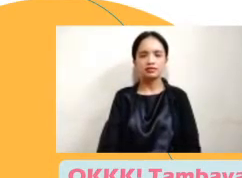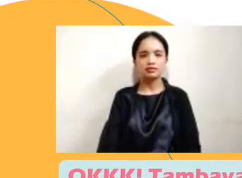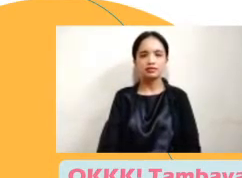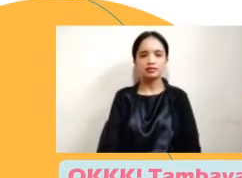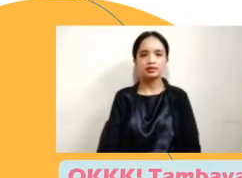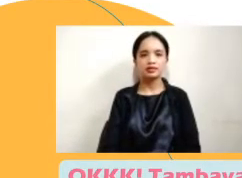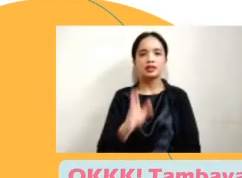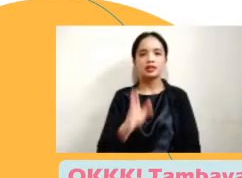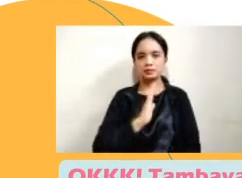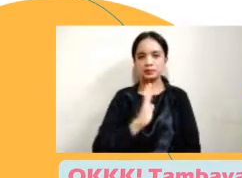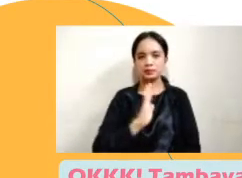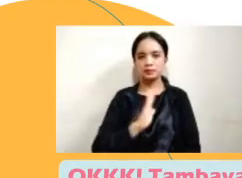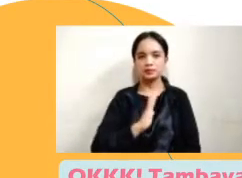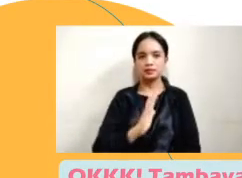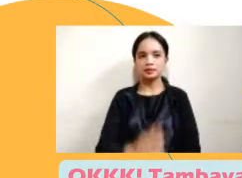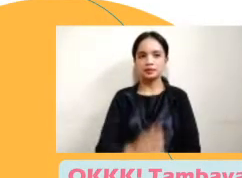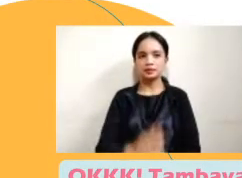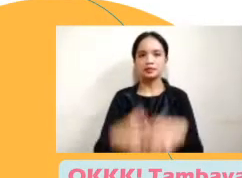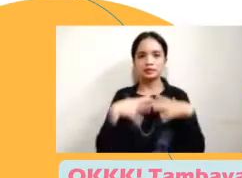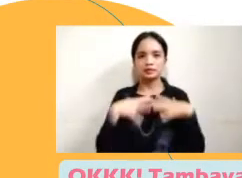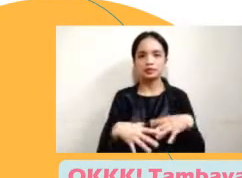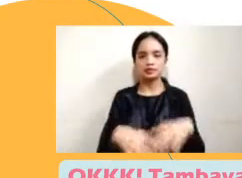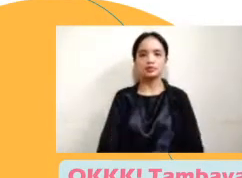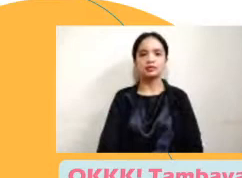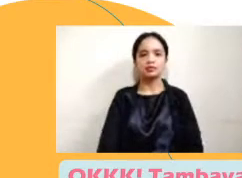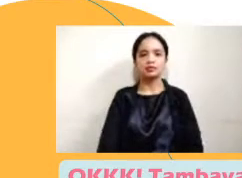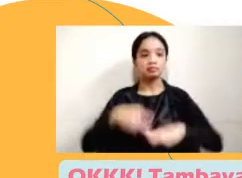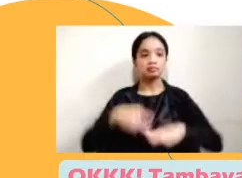Panatag. Panatag.